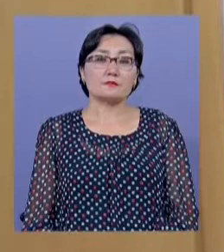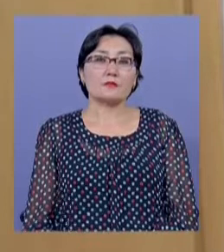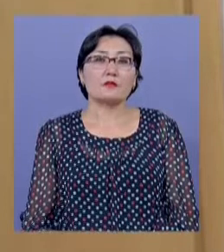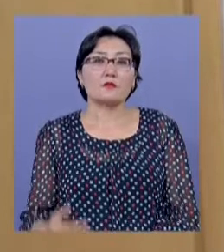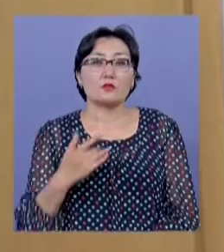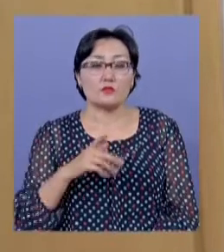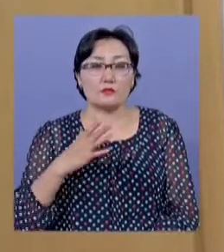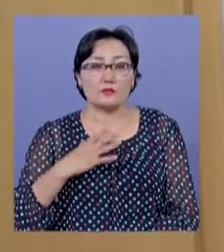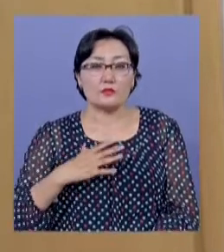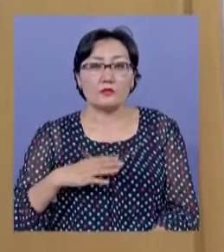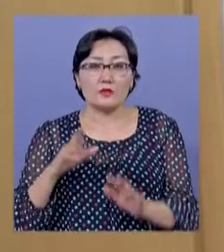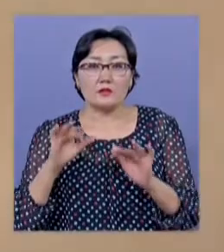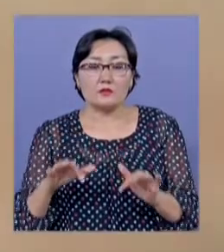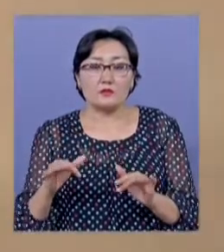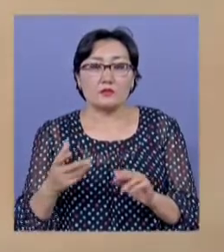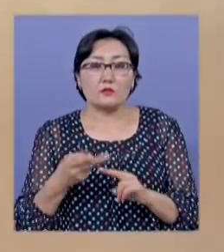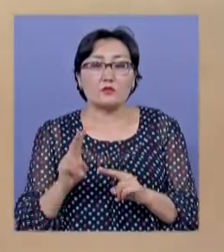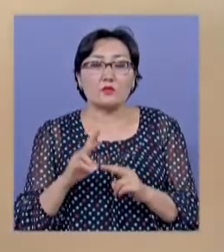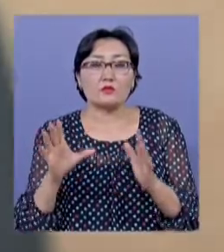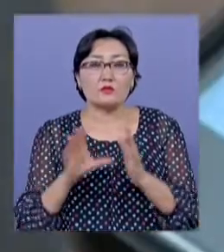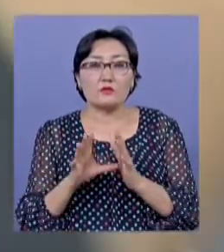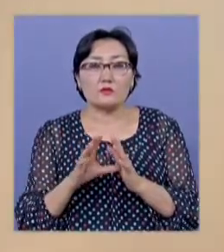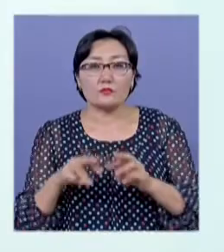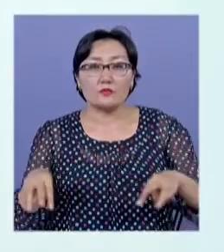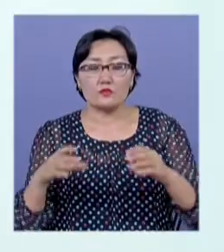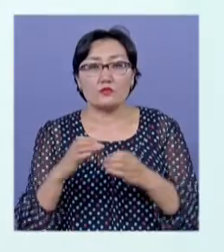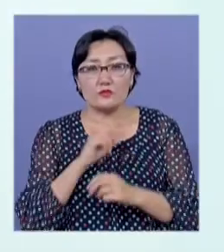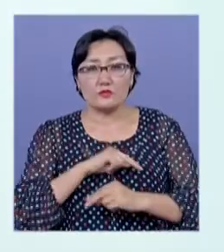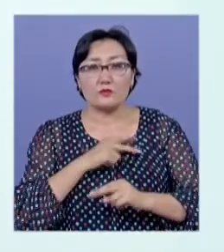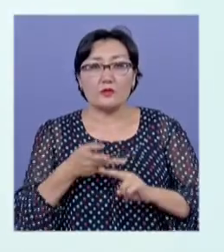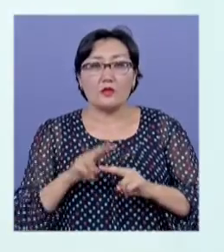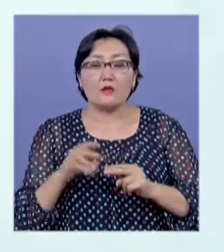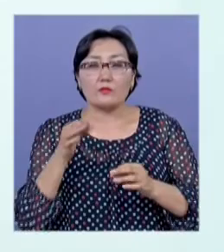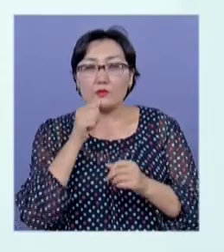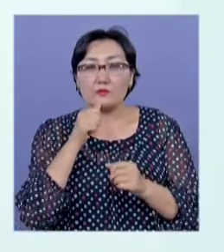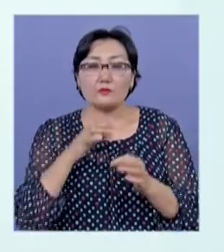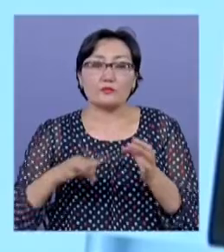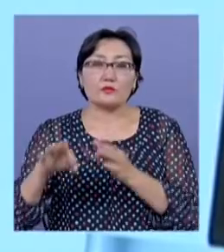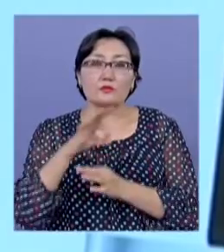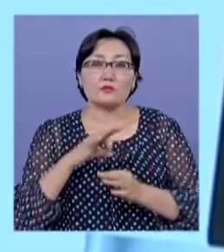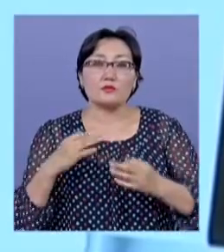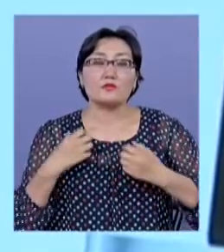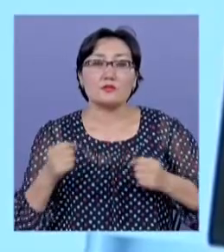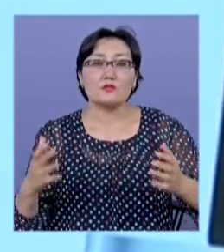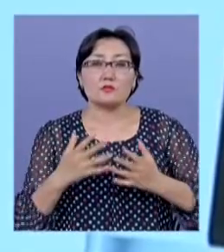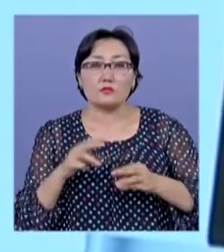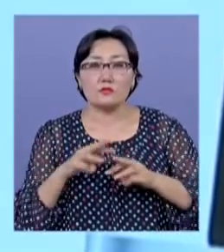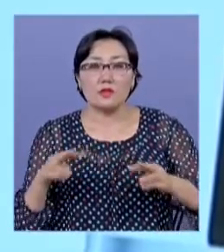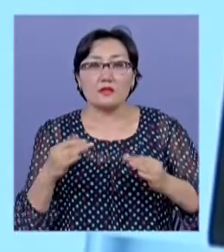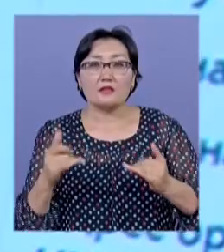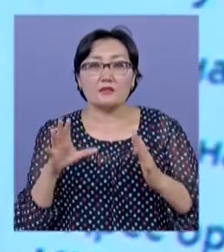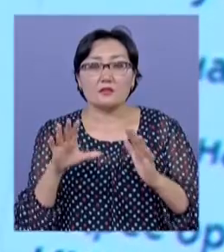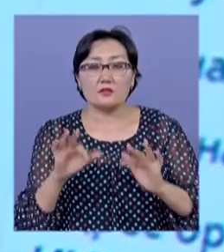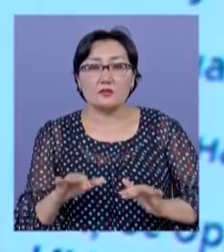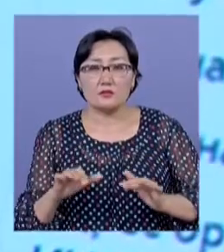Көптен күткен цифрлық сервистің бета нұсқасы электронды үкімет порталында жұмыс істейді. Алайда пилоттық жоба аталғанымен денсаулық сақтау министрлігінде қазір электронды